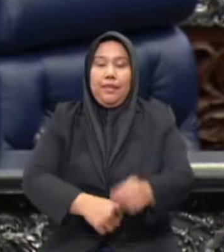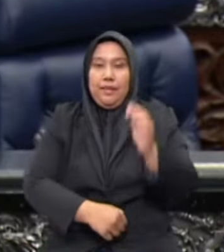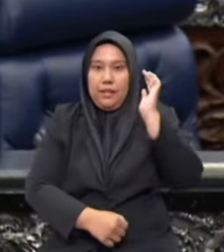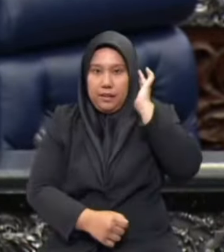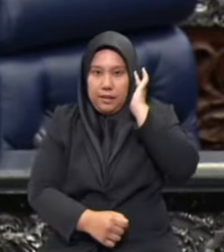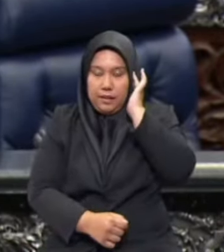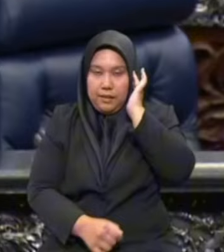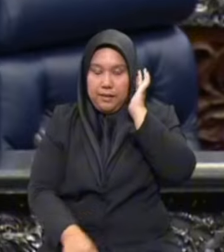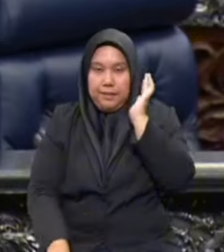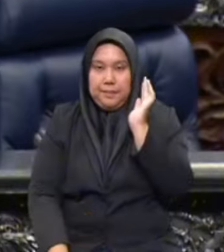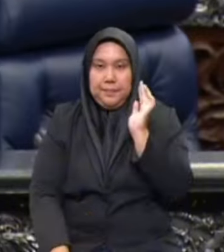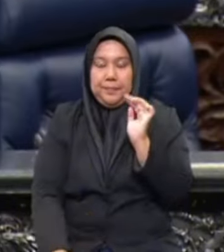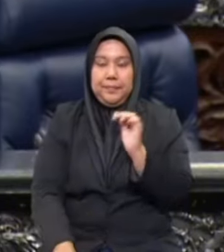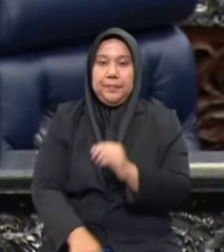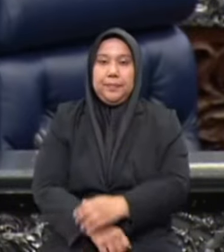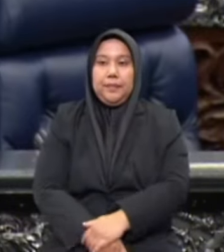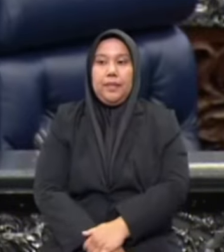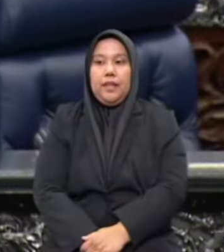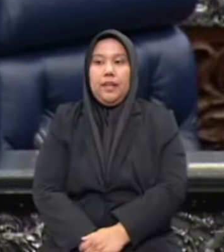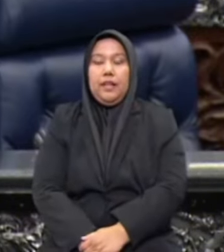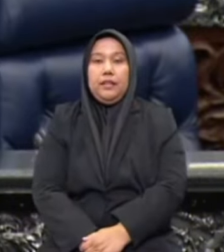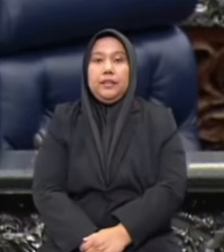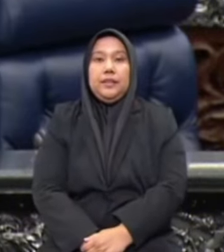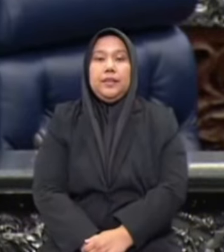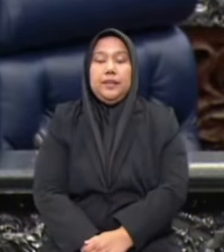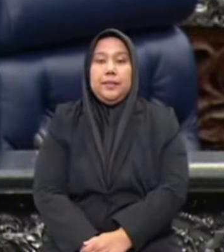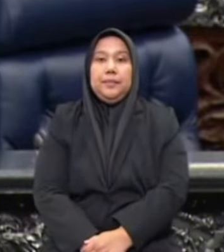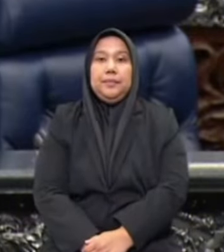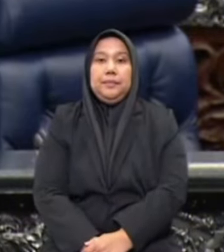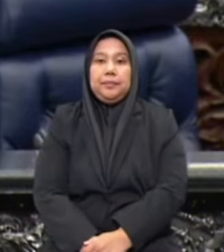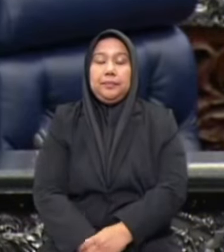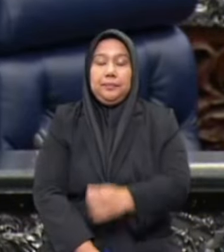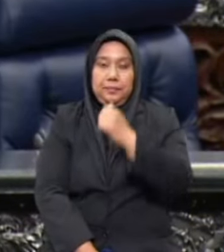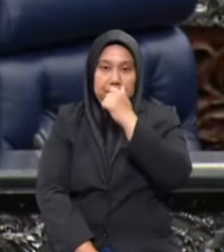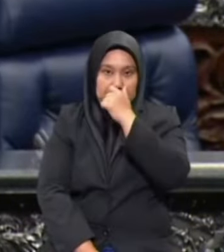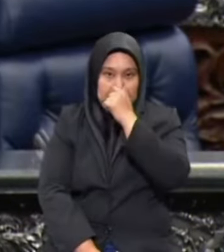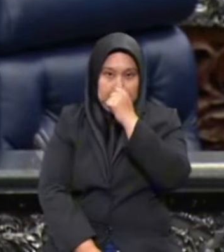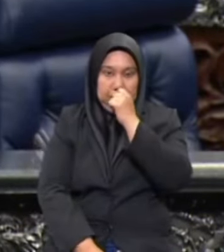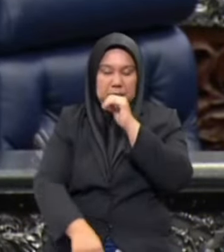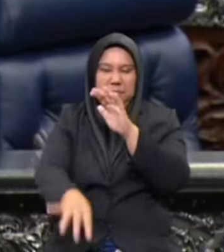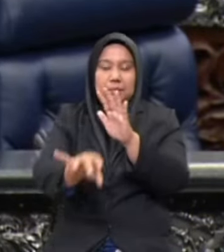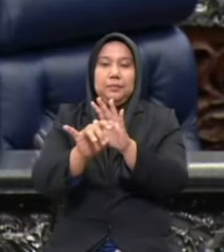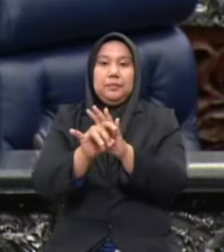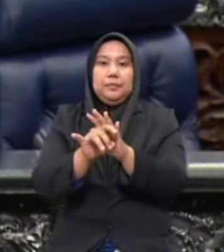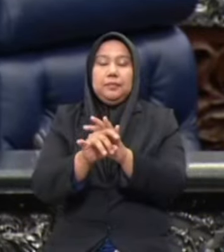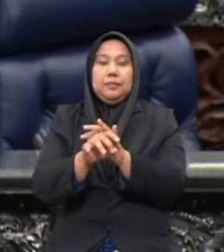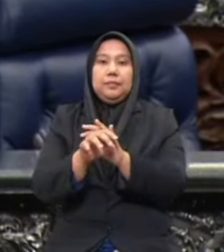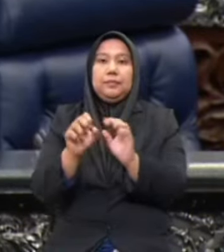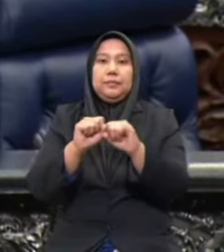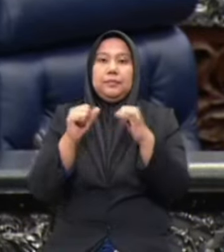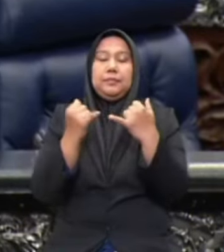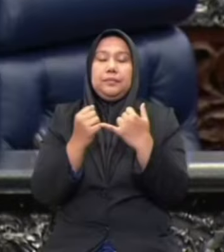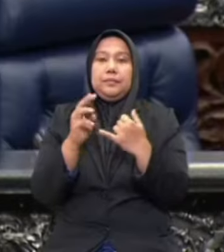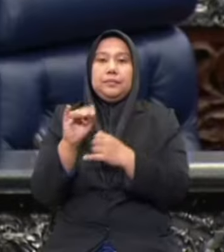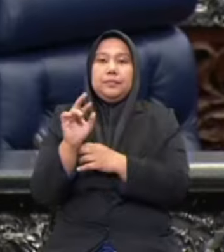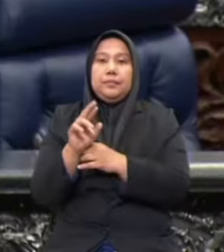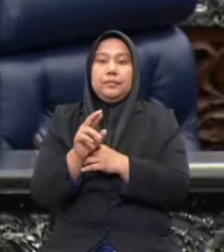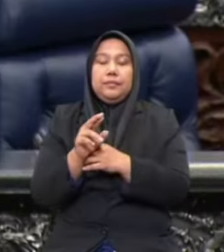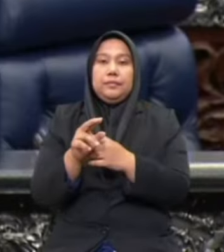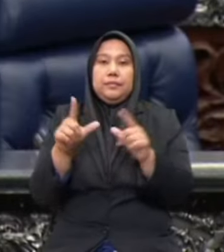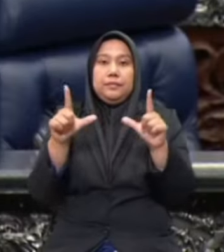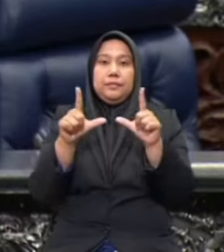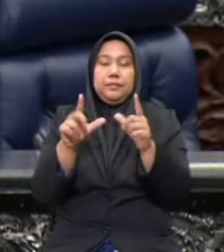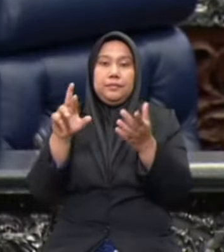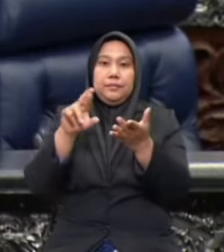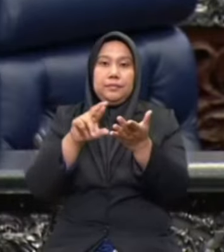agency dilantik sebagai subagen oleh Syarikat wiesra unggul yang mempunyai lesen berdaftar di bawah mmthh ini